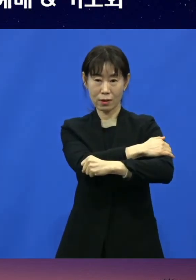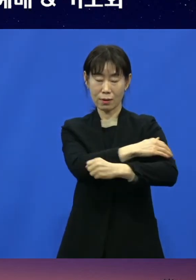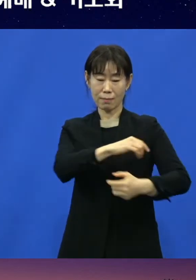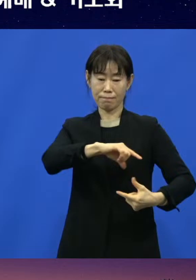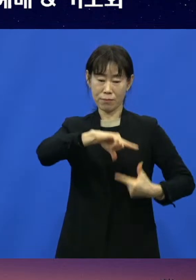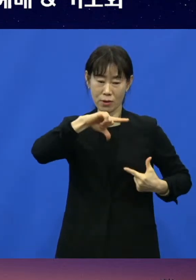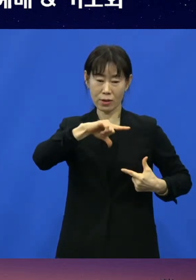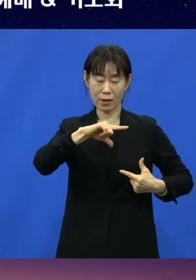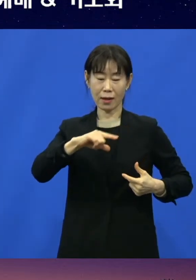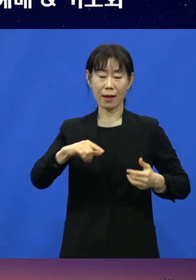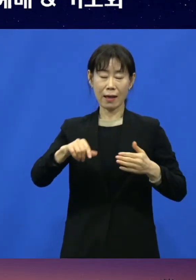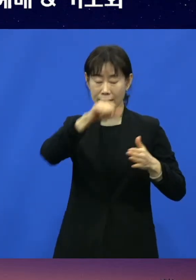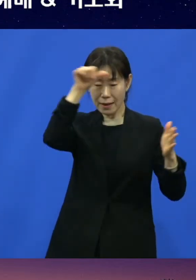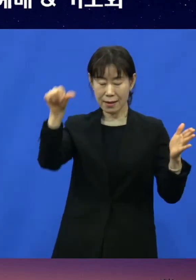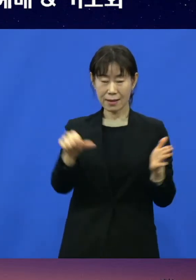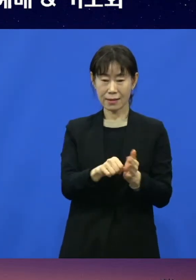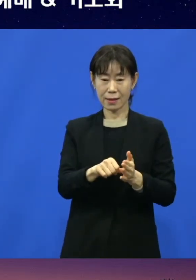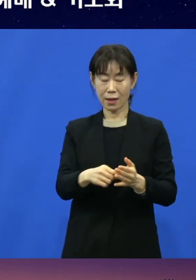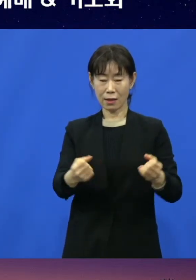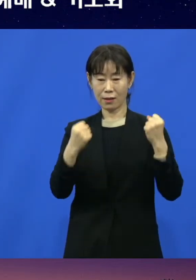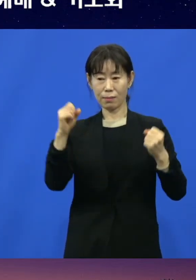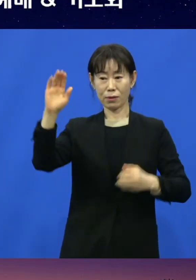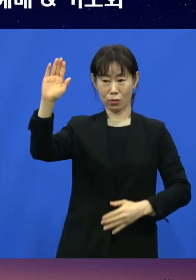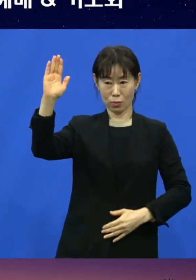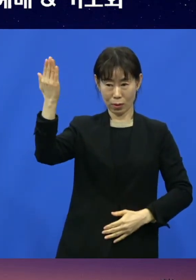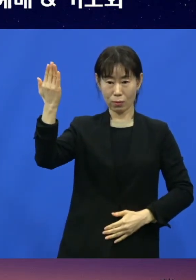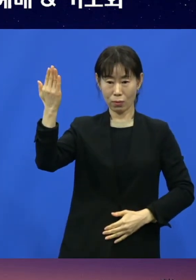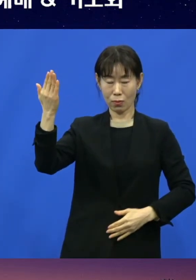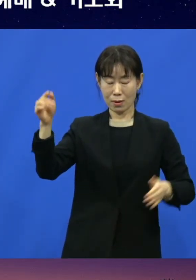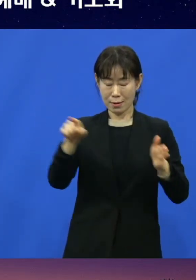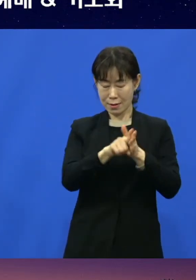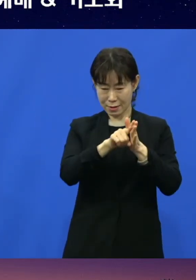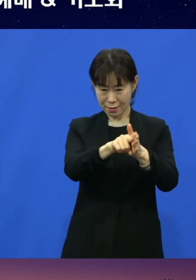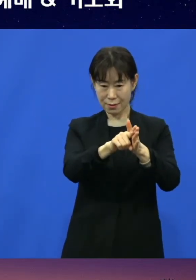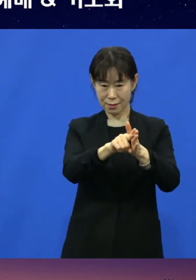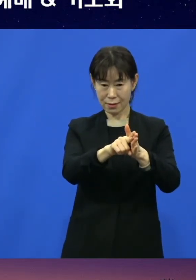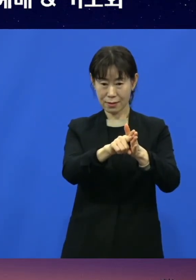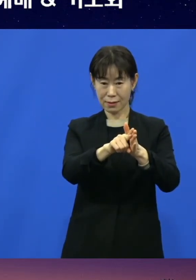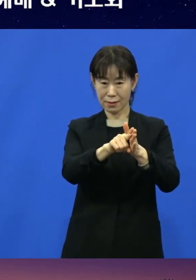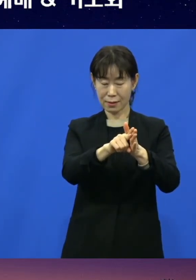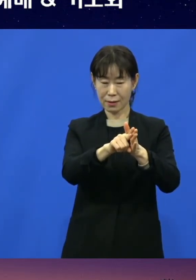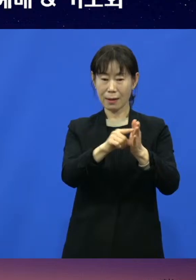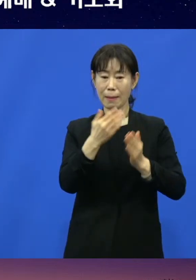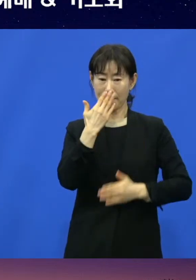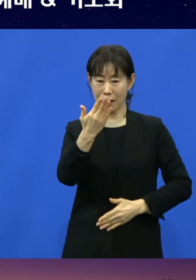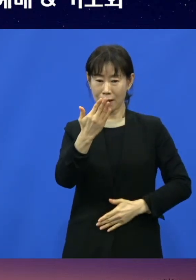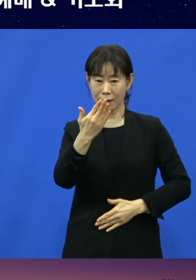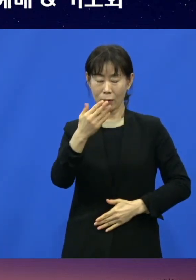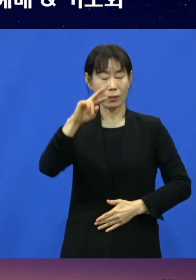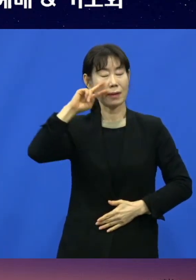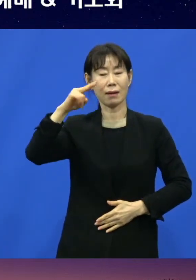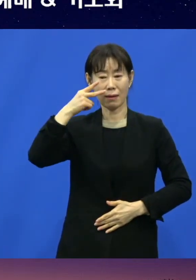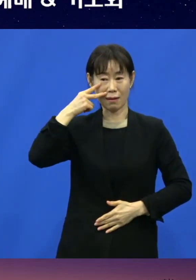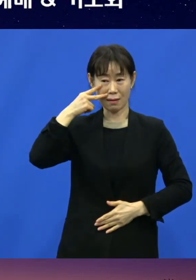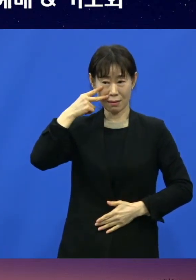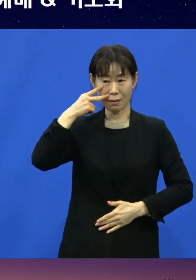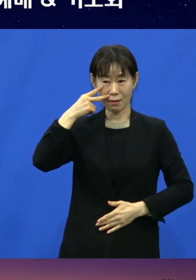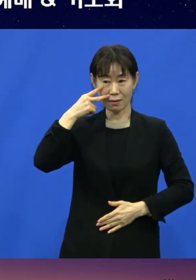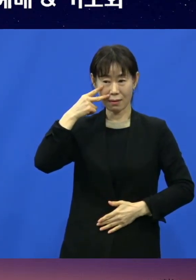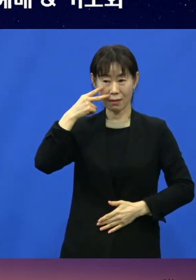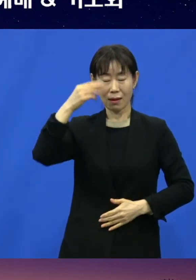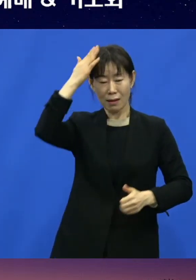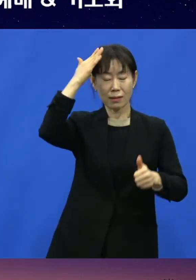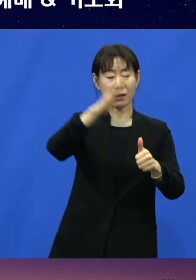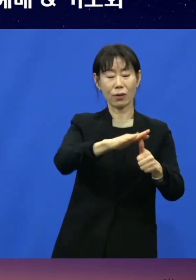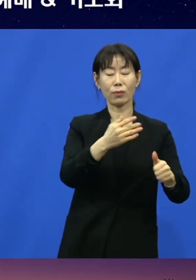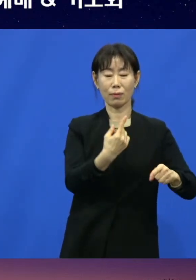지지해주고 받쳐주고 의지가 될 수 있을 것이라고 생각하는 거예요. 삭개오가 그렇게 살았는데